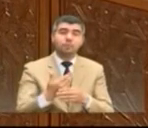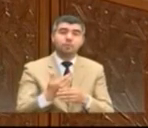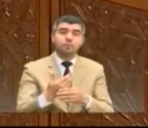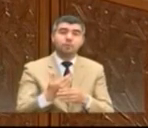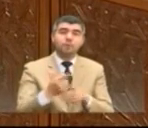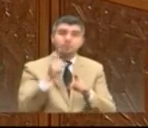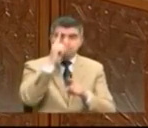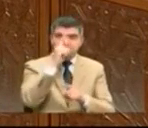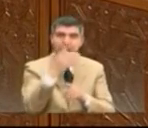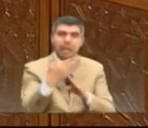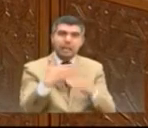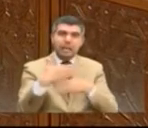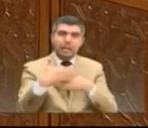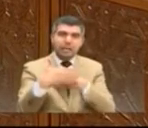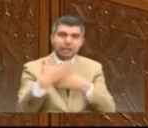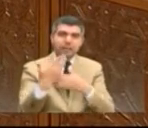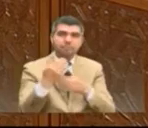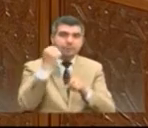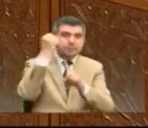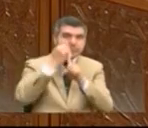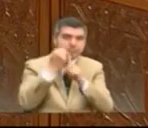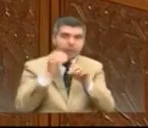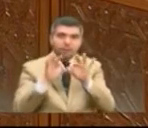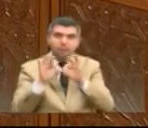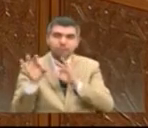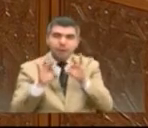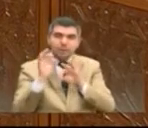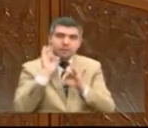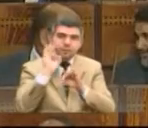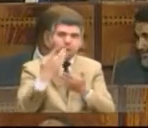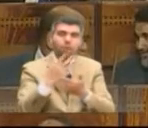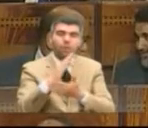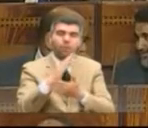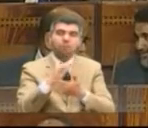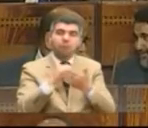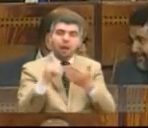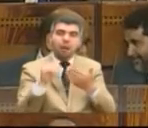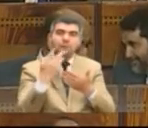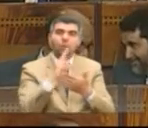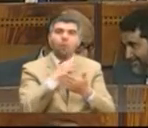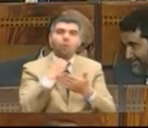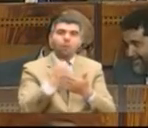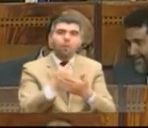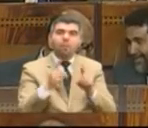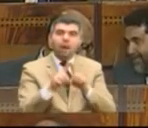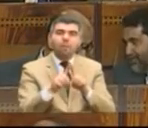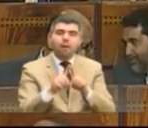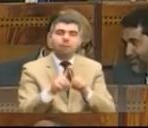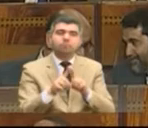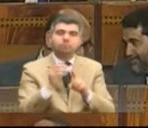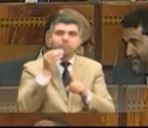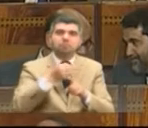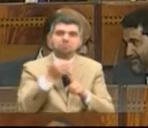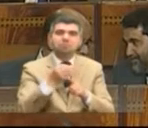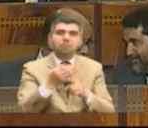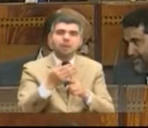إعداد مشروع ميثاق المرافق العمومية، وهذا فيه كنسجل على الحكومة على وفائها والتزام وفائها بالتزامها فيما